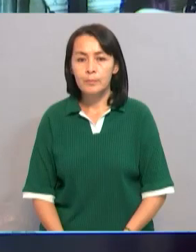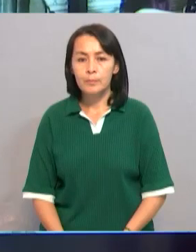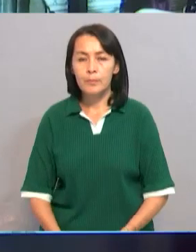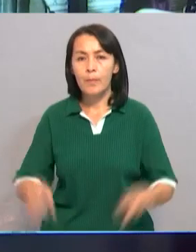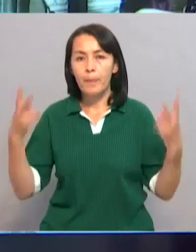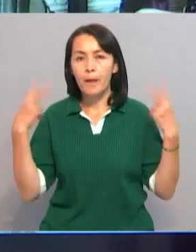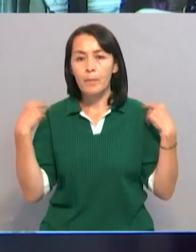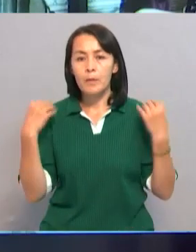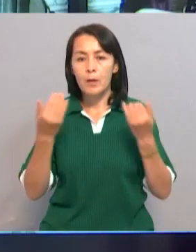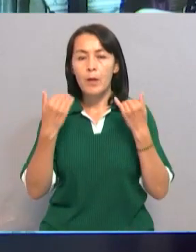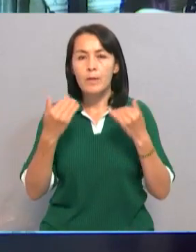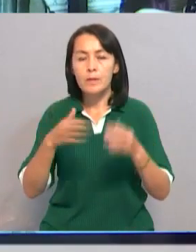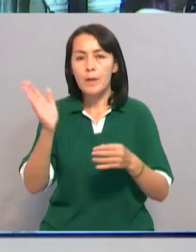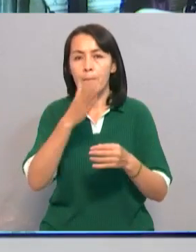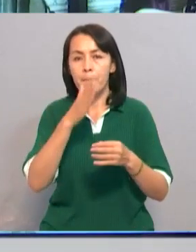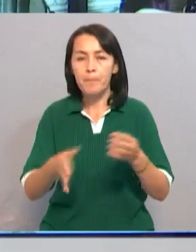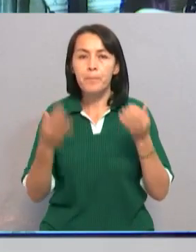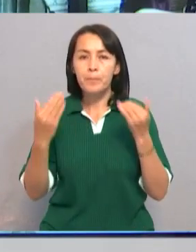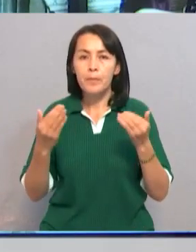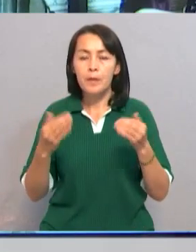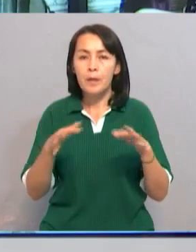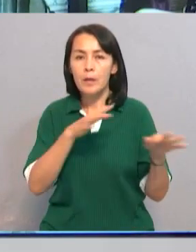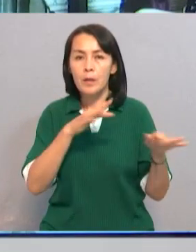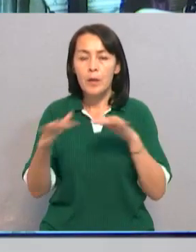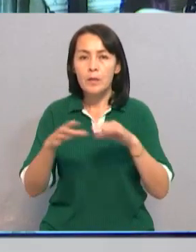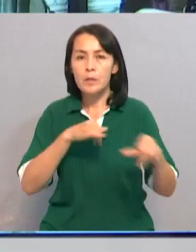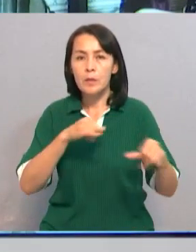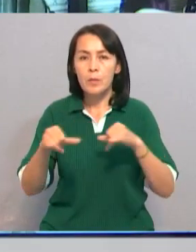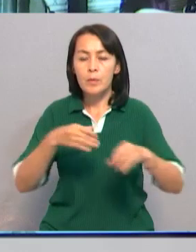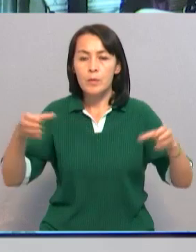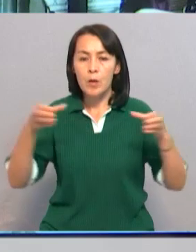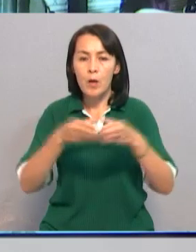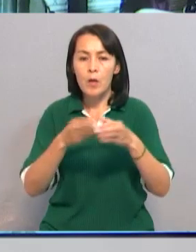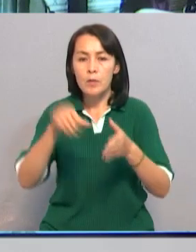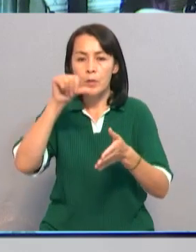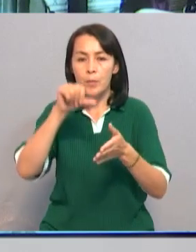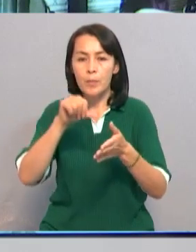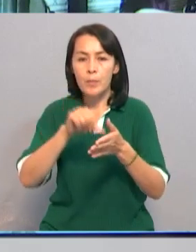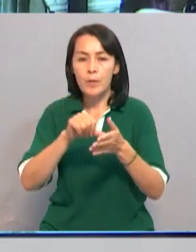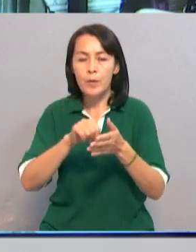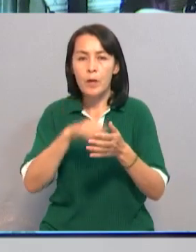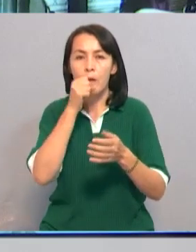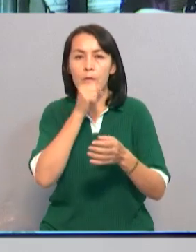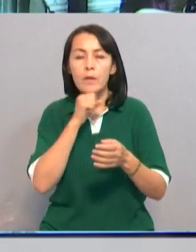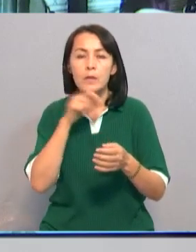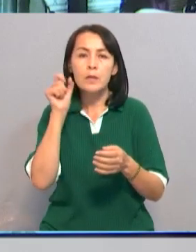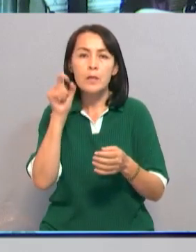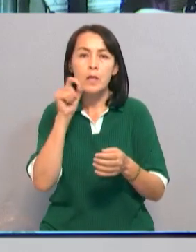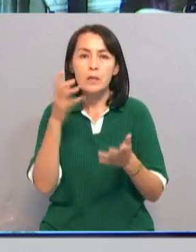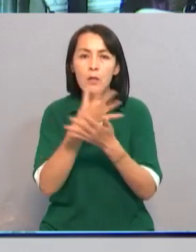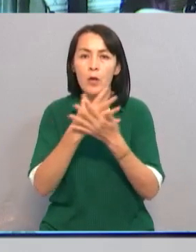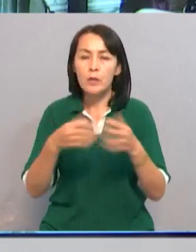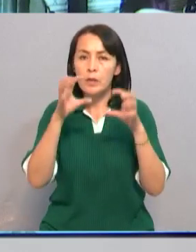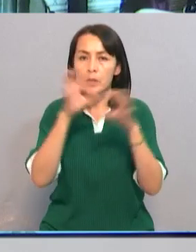МВД принимает меры по предотвращению деятельности преступных группировок принимающих с хищением золота и